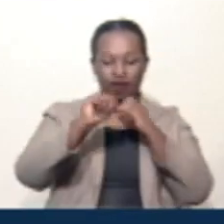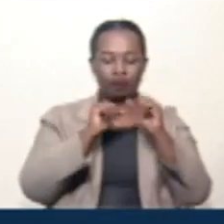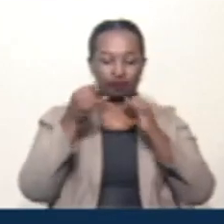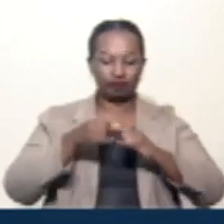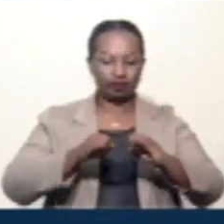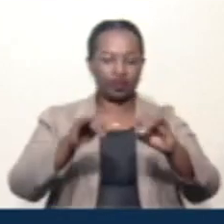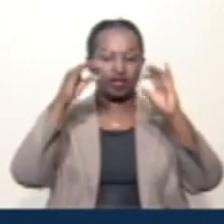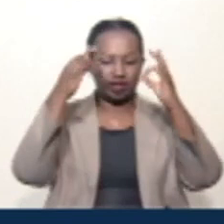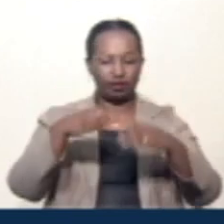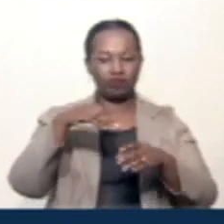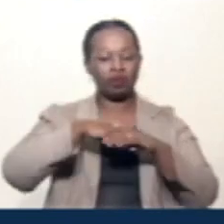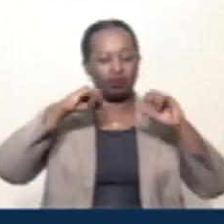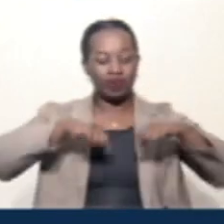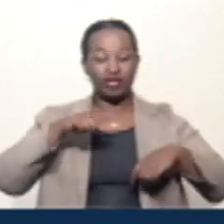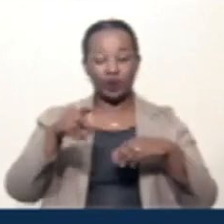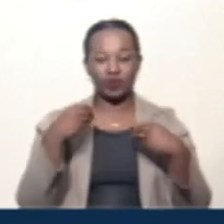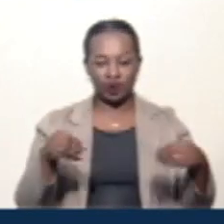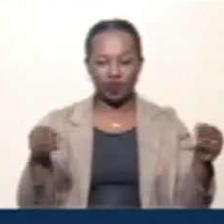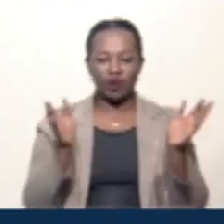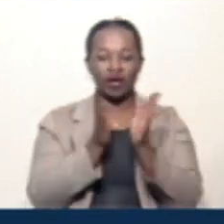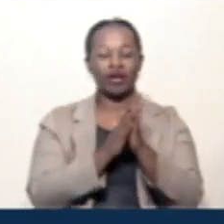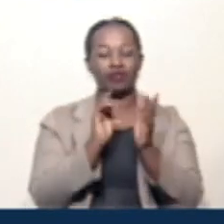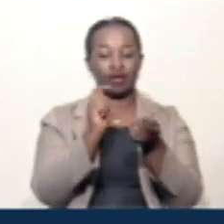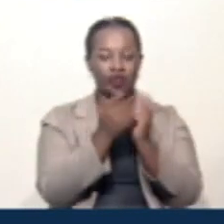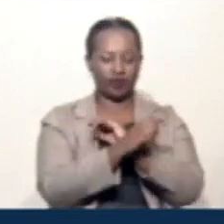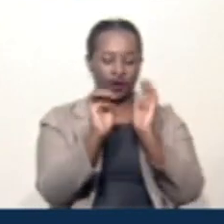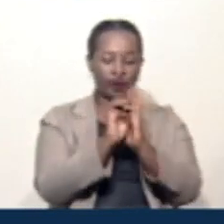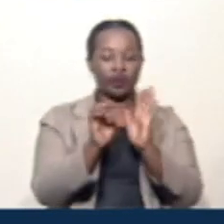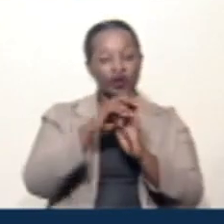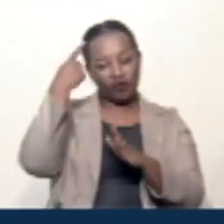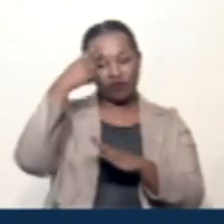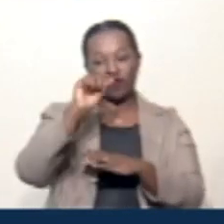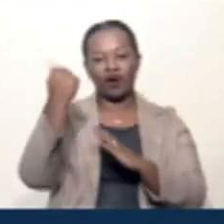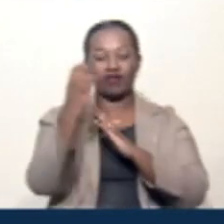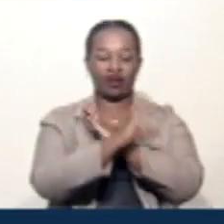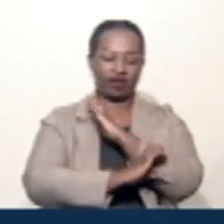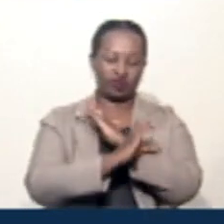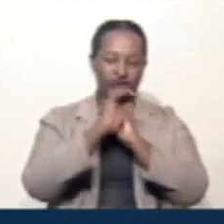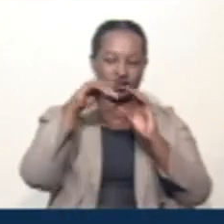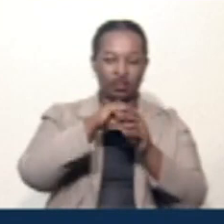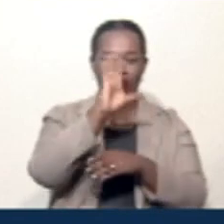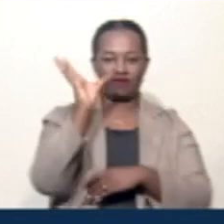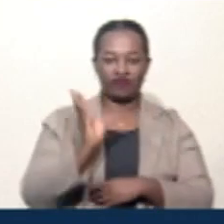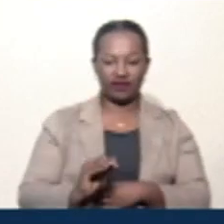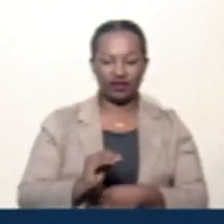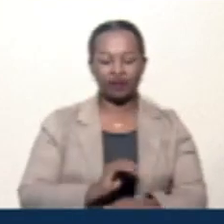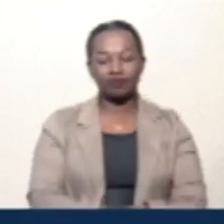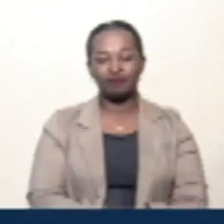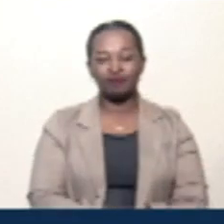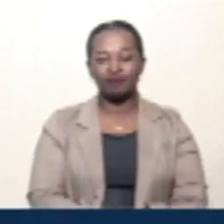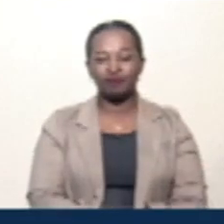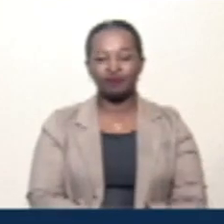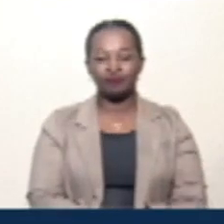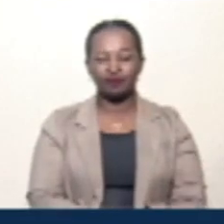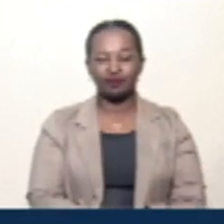ry'ibikubiye amasezerano y'iri soko kandi kari urugero ku bindi bihugu byo kuri uyu mugabane wa Afrika politikanga ari kumwe na